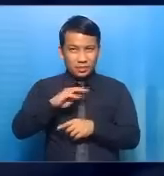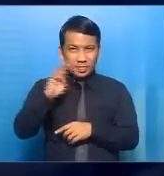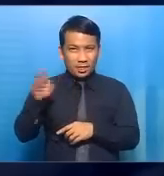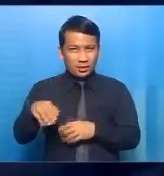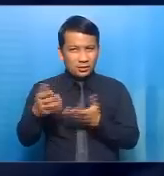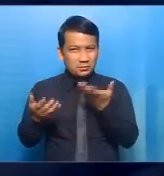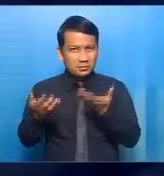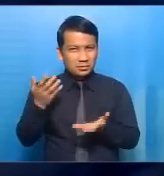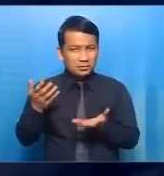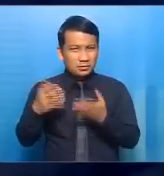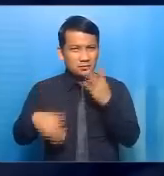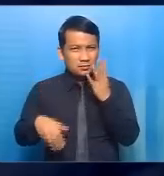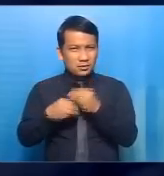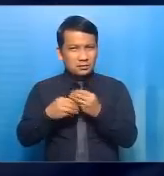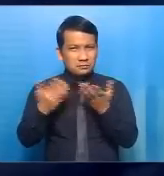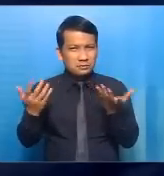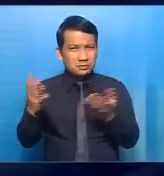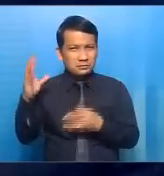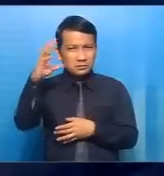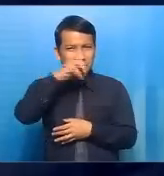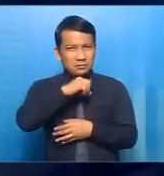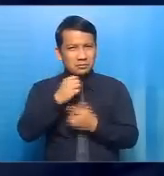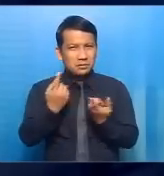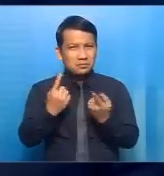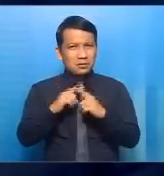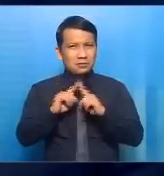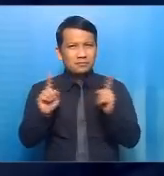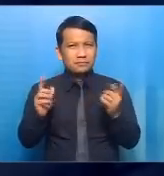pagkawala, isa pa rin malaking misteryo.